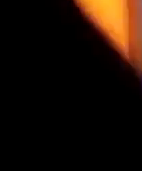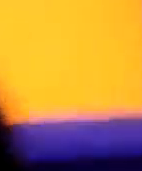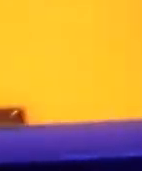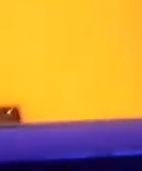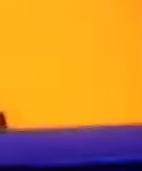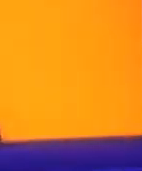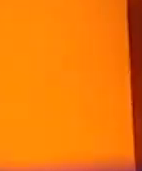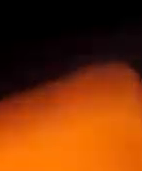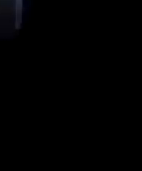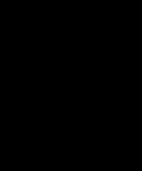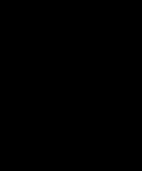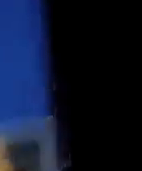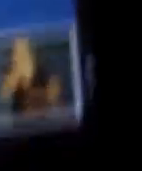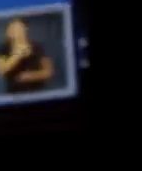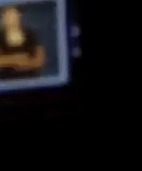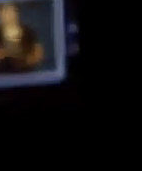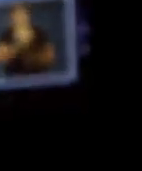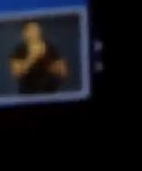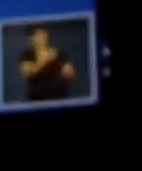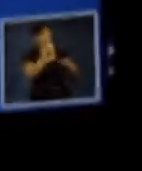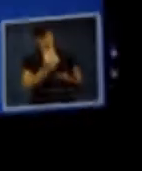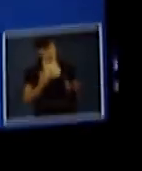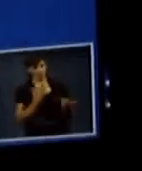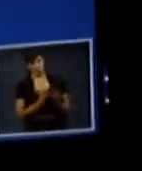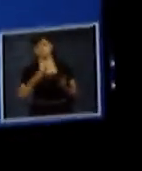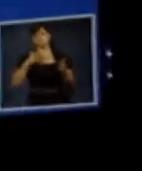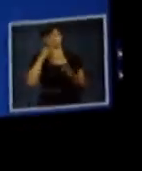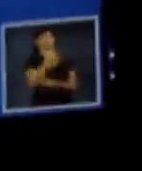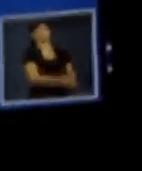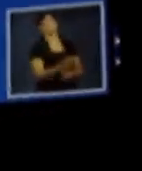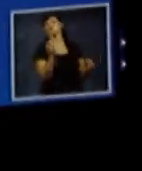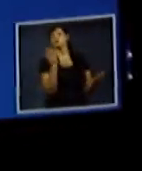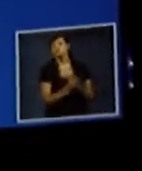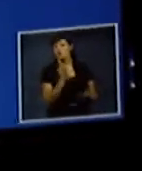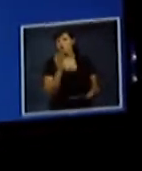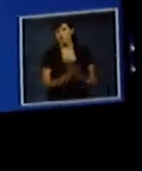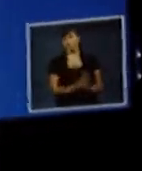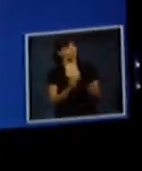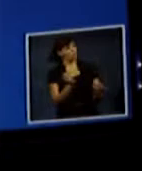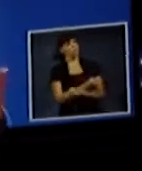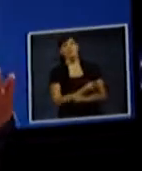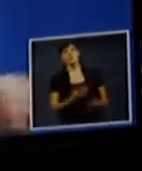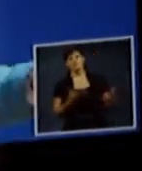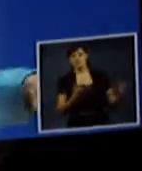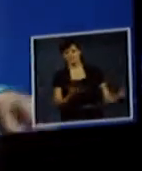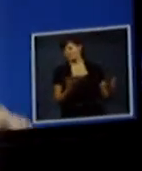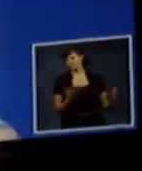aushandeln. Das kann nur ins Elend führen. Das ist so, als wenn die Kuh vom Geigen spielt, was verstehen würde.